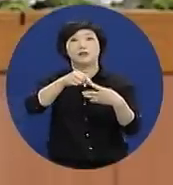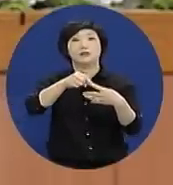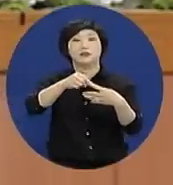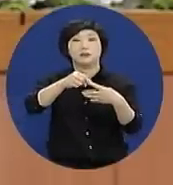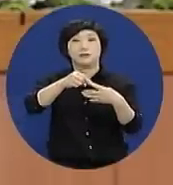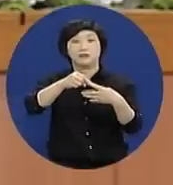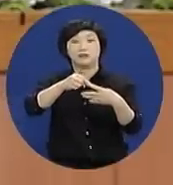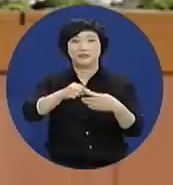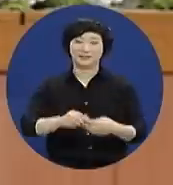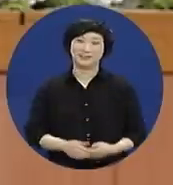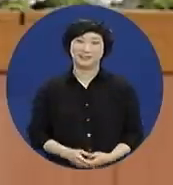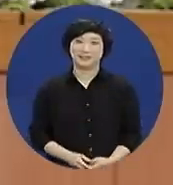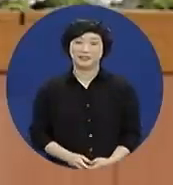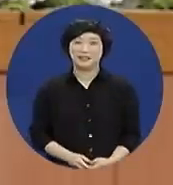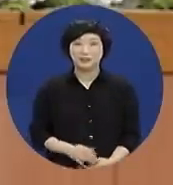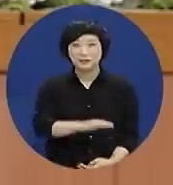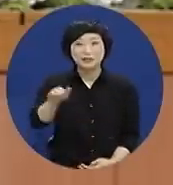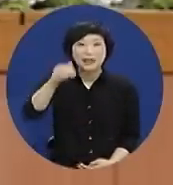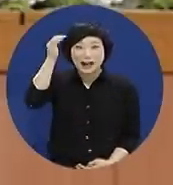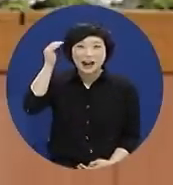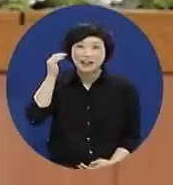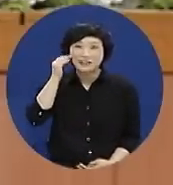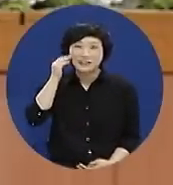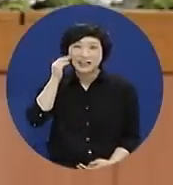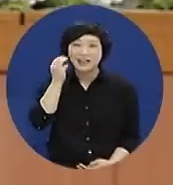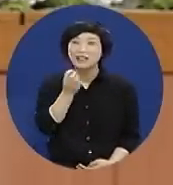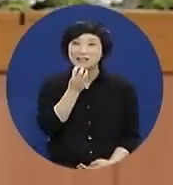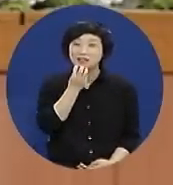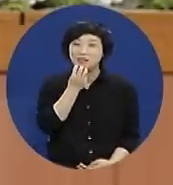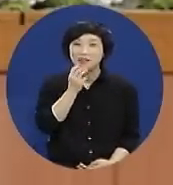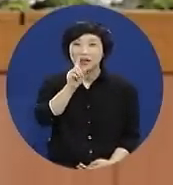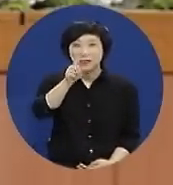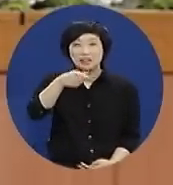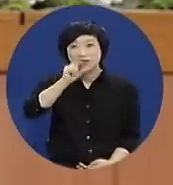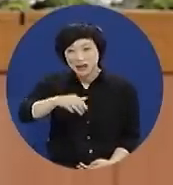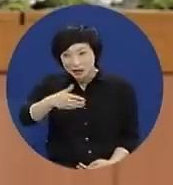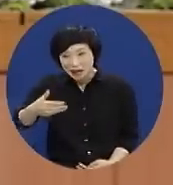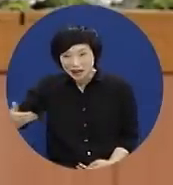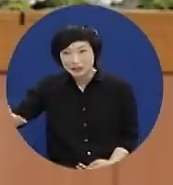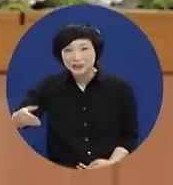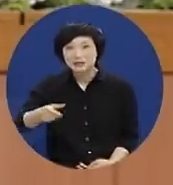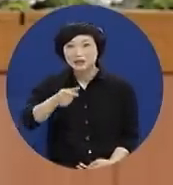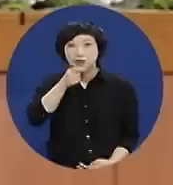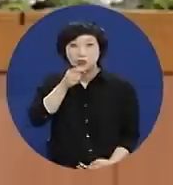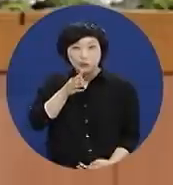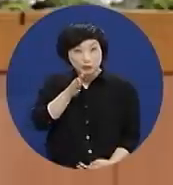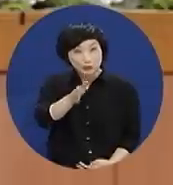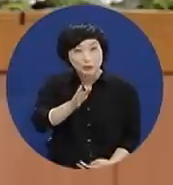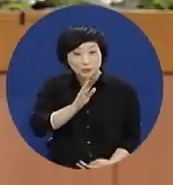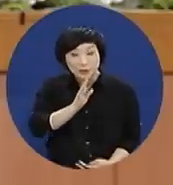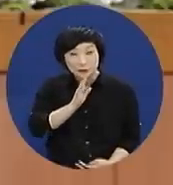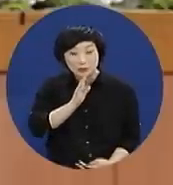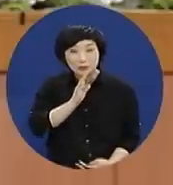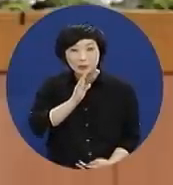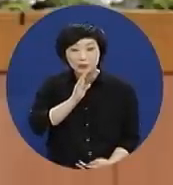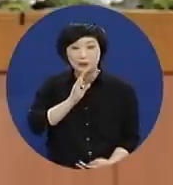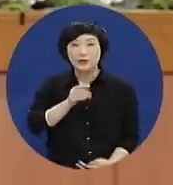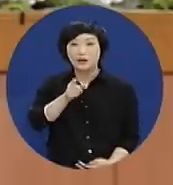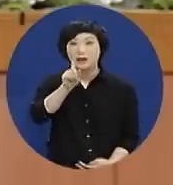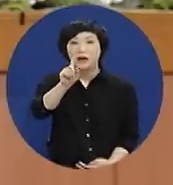ます我が国の首都ソウルのハンガはソウルの母なるハンガと言われてい